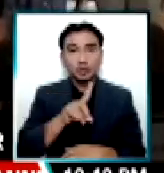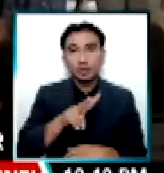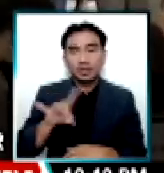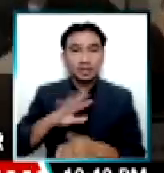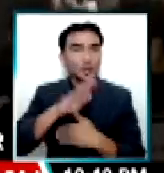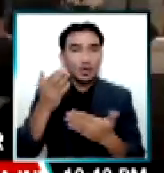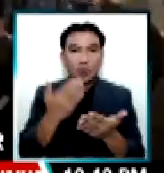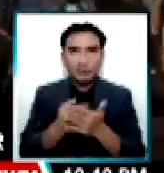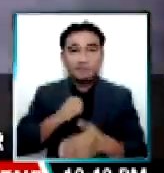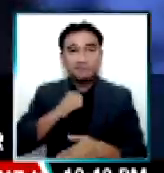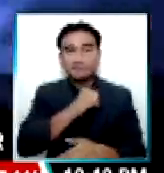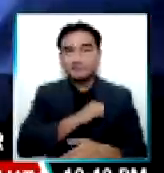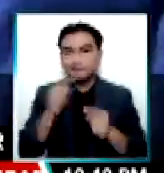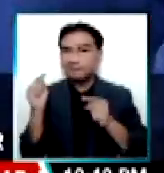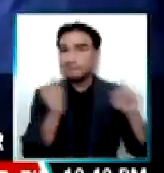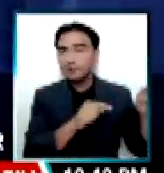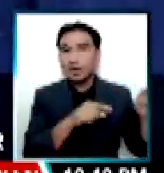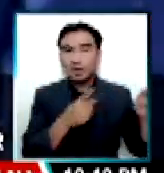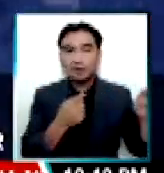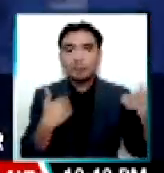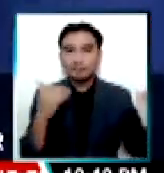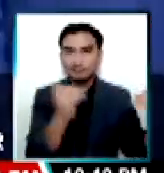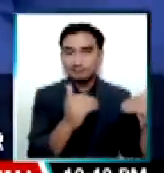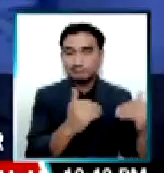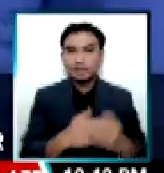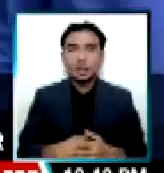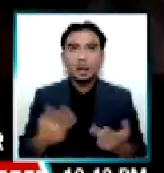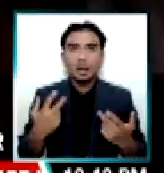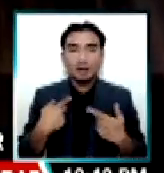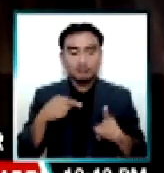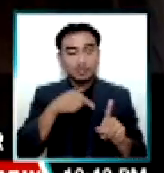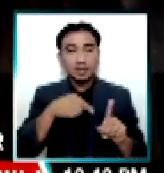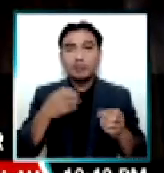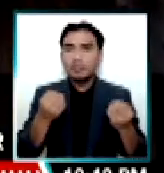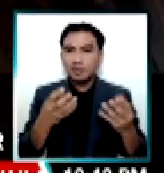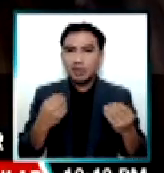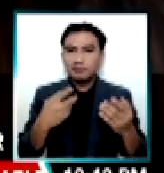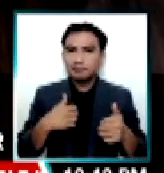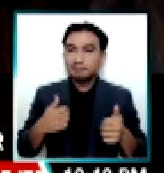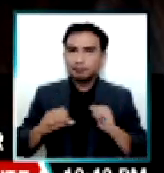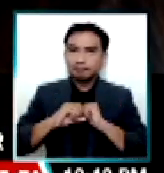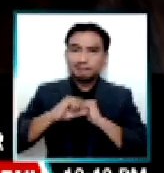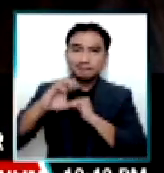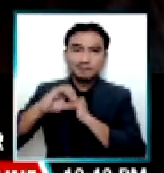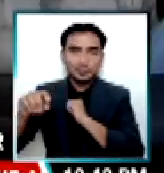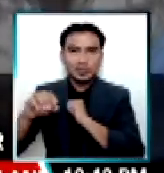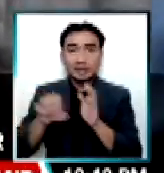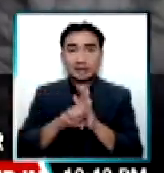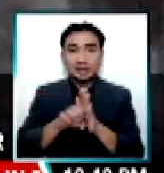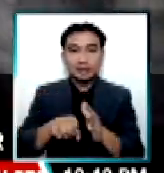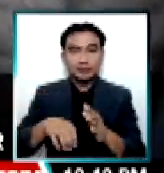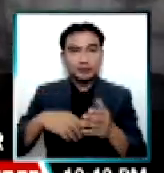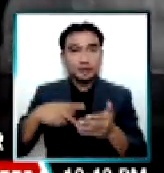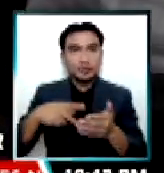sa Senado. Sabi ni Padilla, marami na siyang isusulong na panukalang batas. Unang-una na ang federalismo. Hiniling daw niya